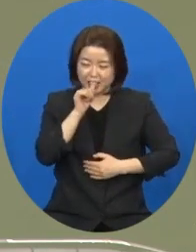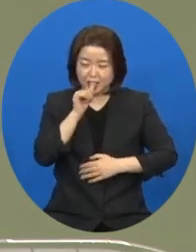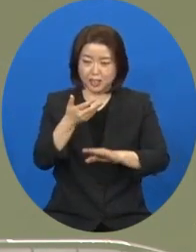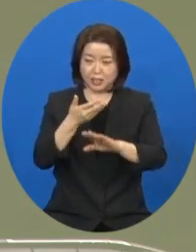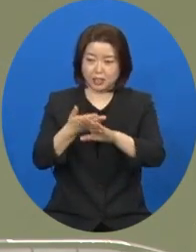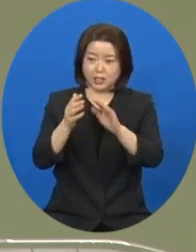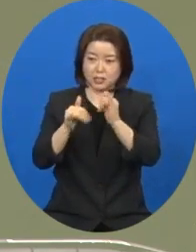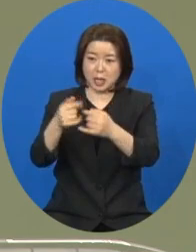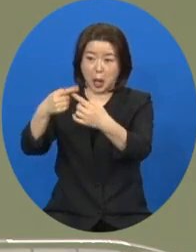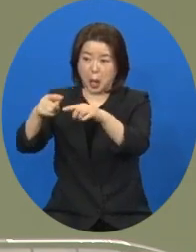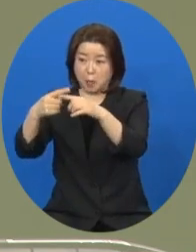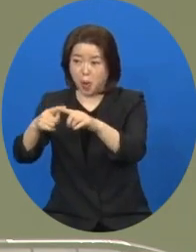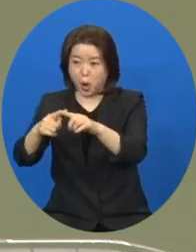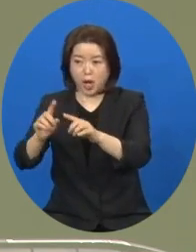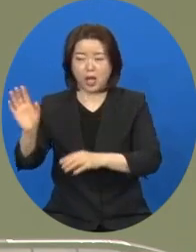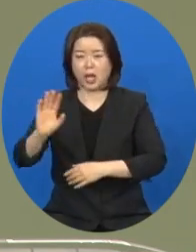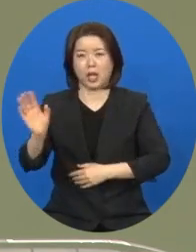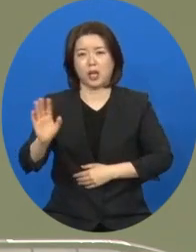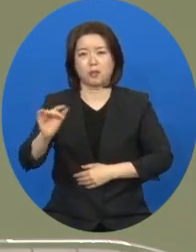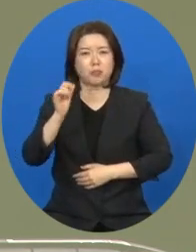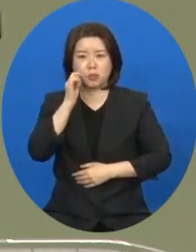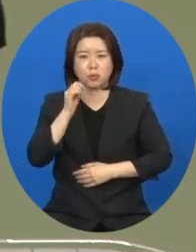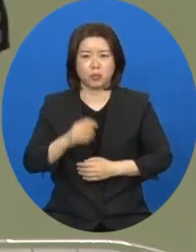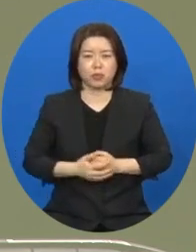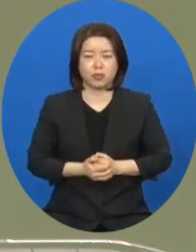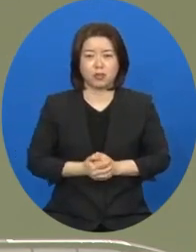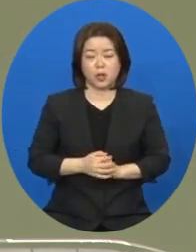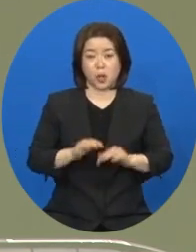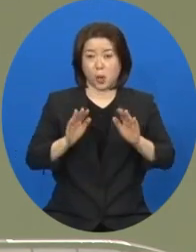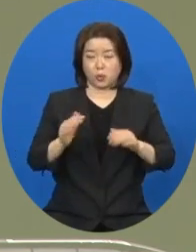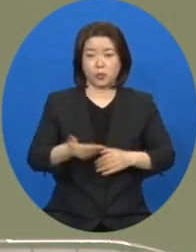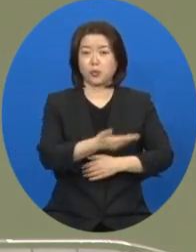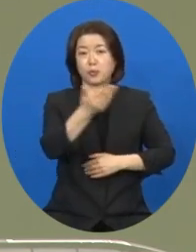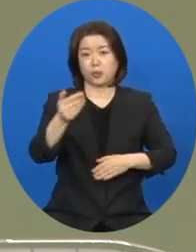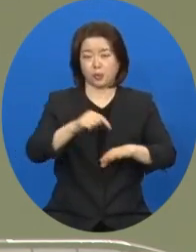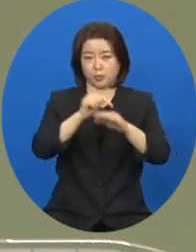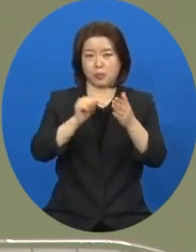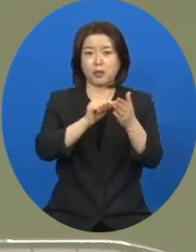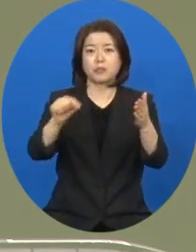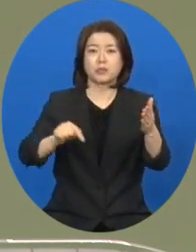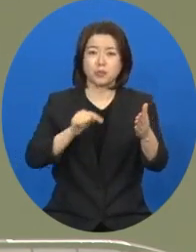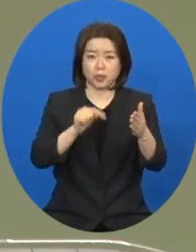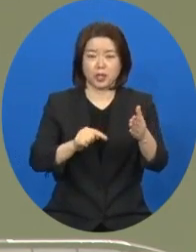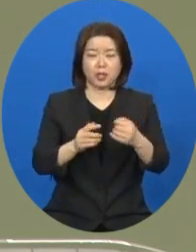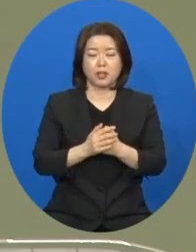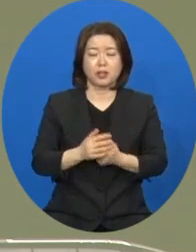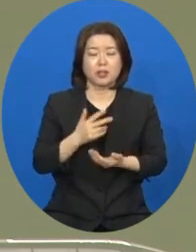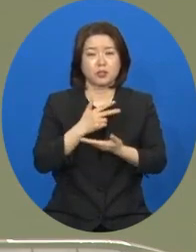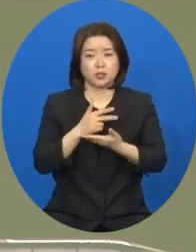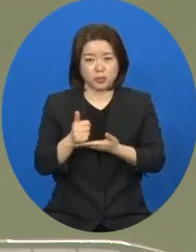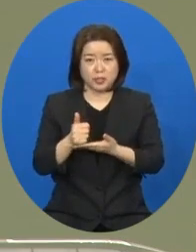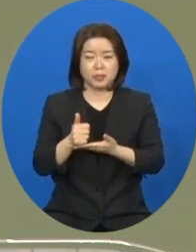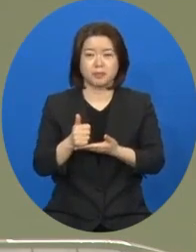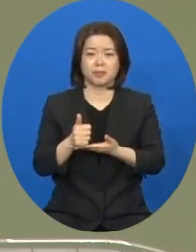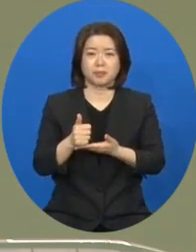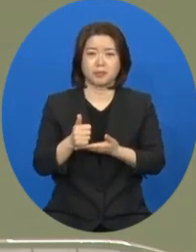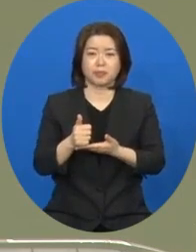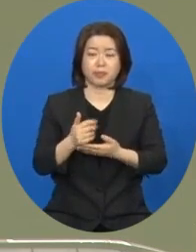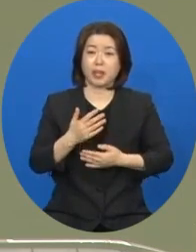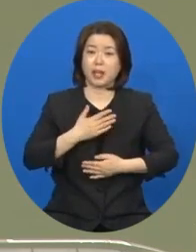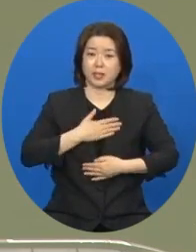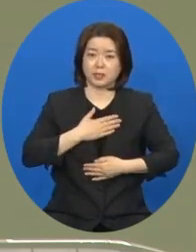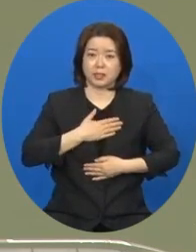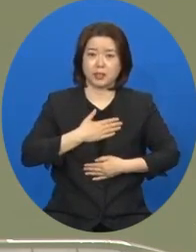사람, 그렇게 되는 거죠. 오늘 이 시간도 여러분 마음에 주님,